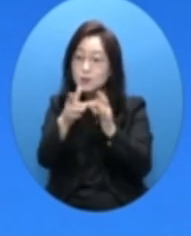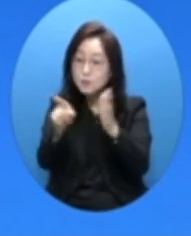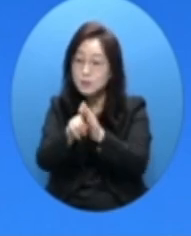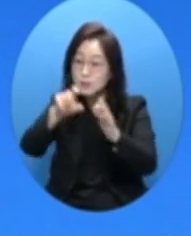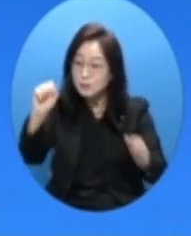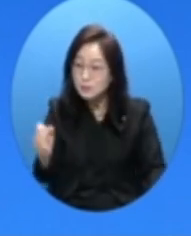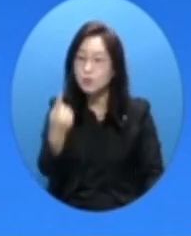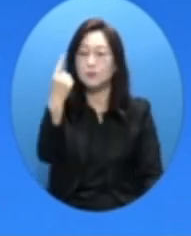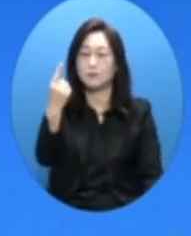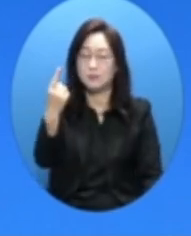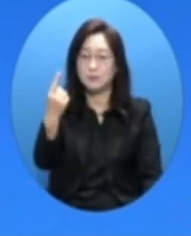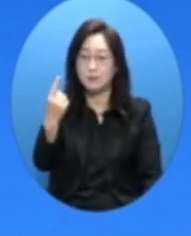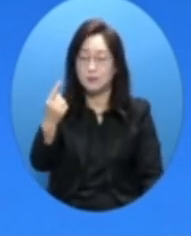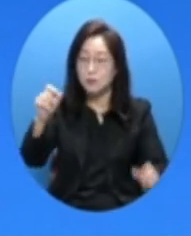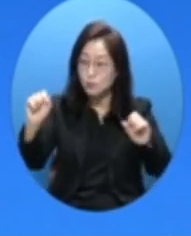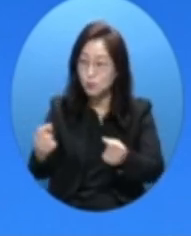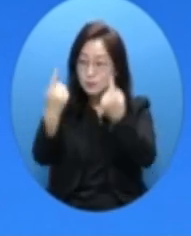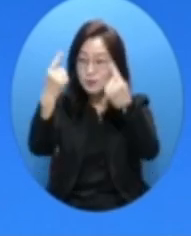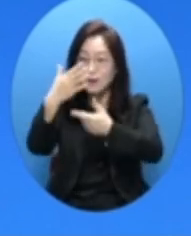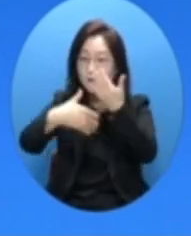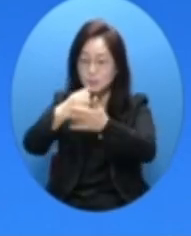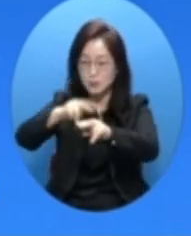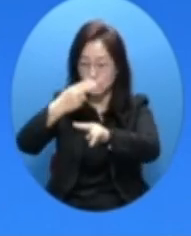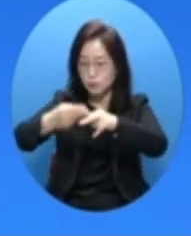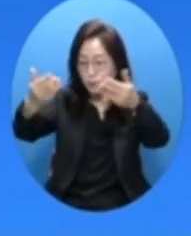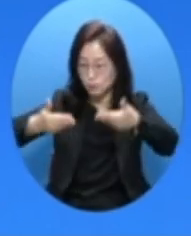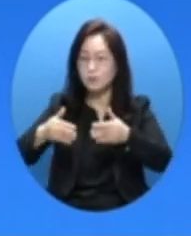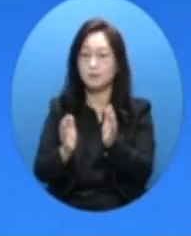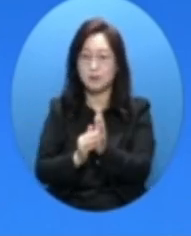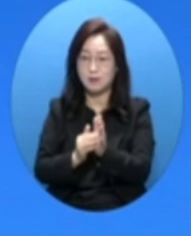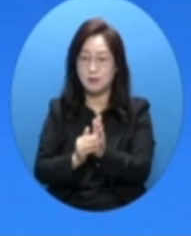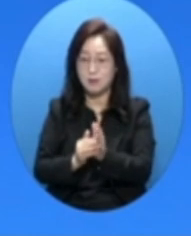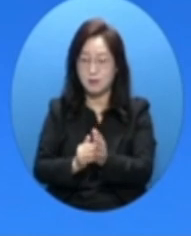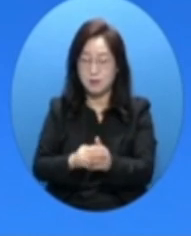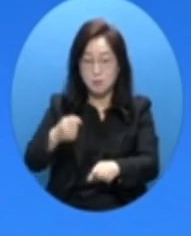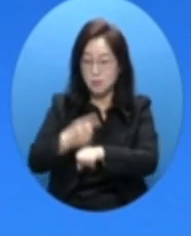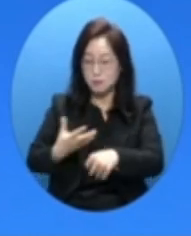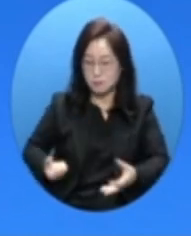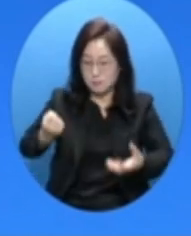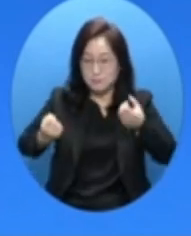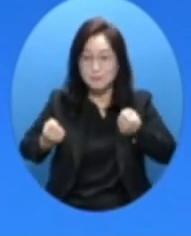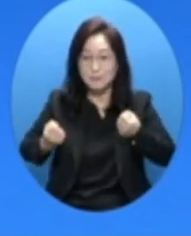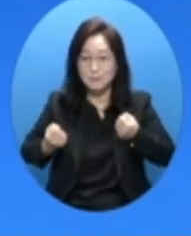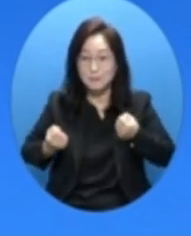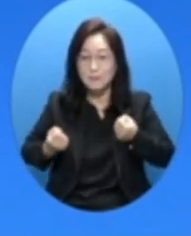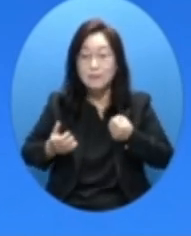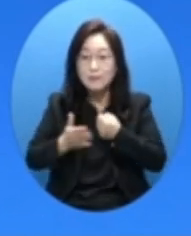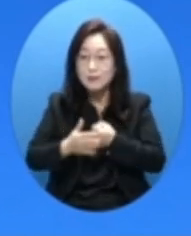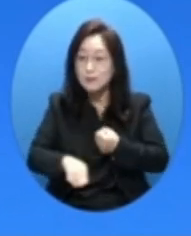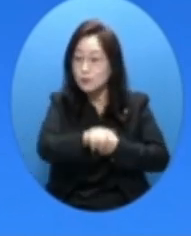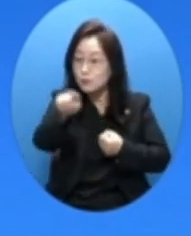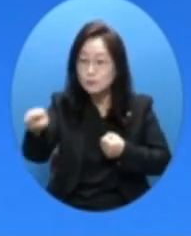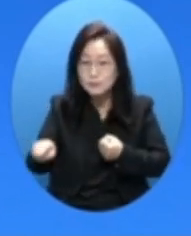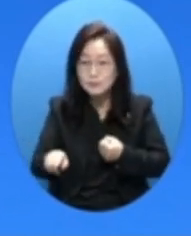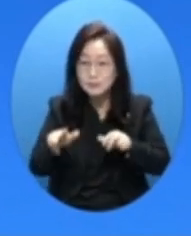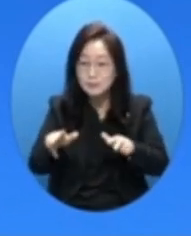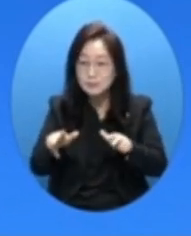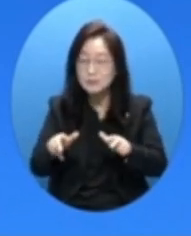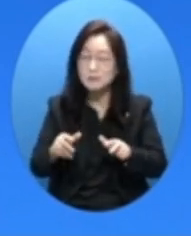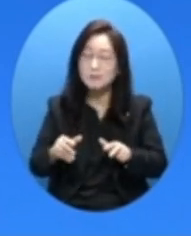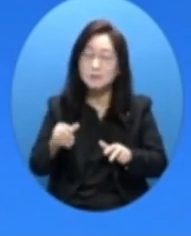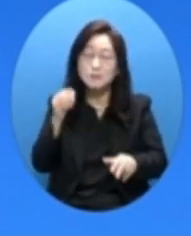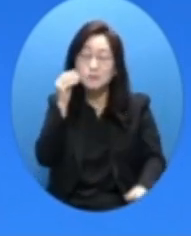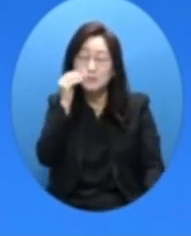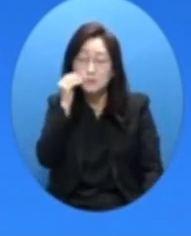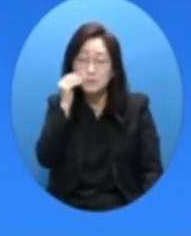여러분에게 하나님의 선물로 주셨습니다 그들이 이미 갖고 있는 것입니다 그 갖고 있는 것을 지금까지 우리가 사용하지 않고